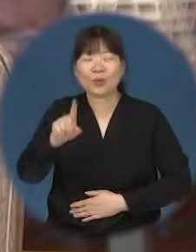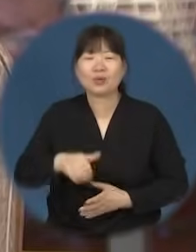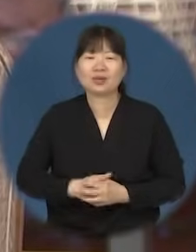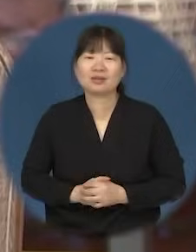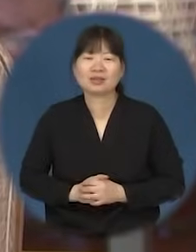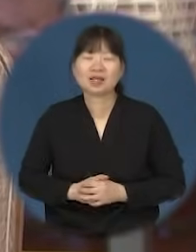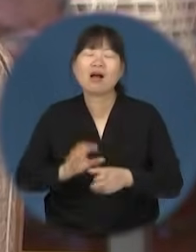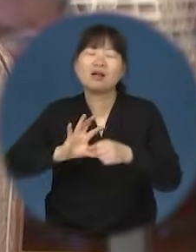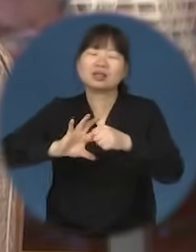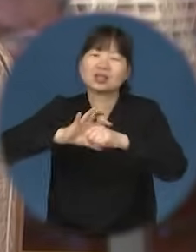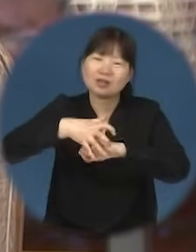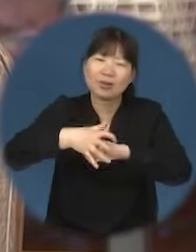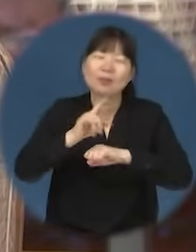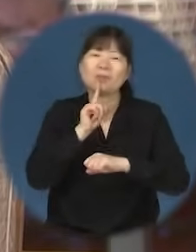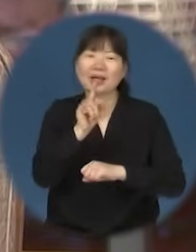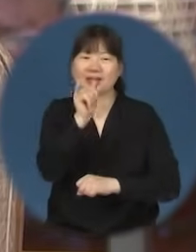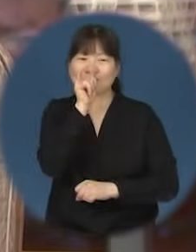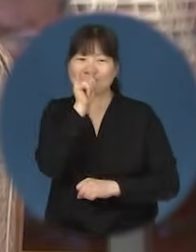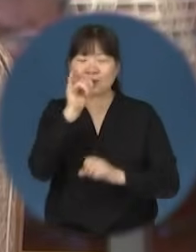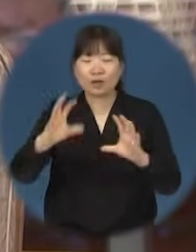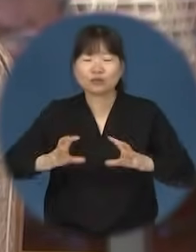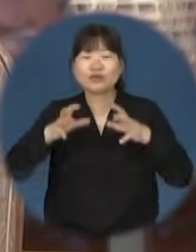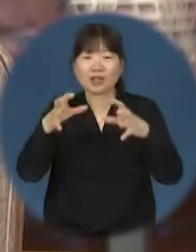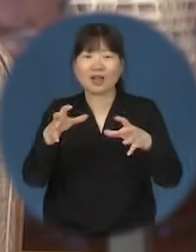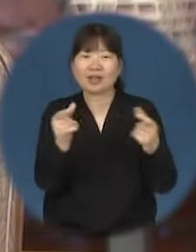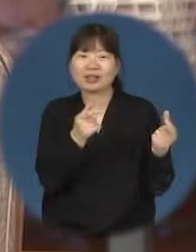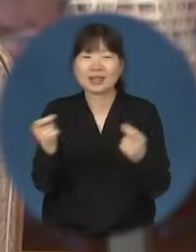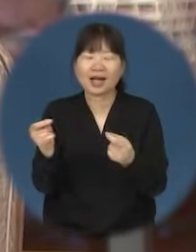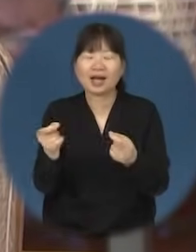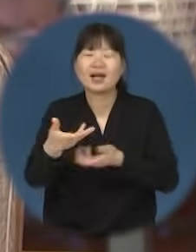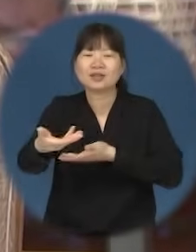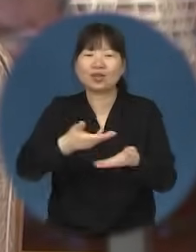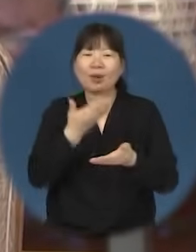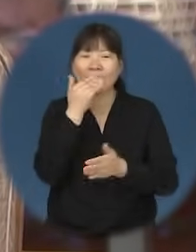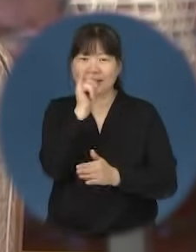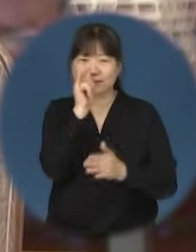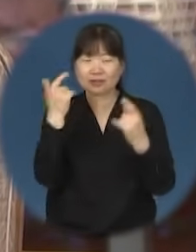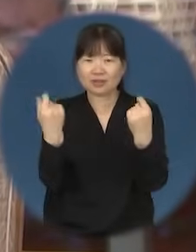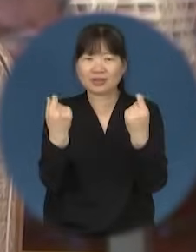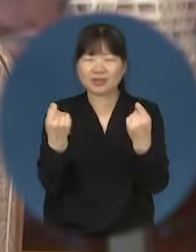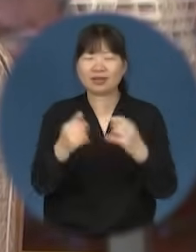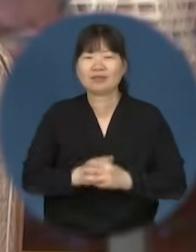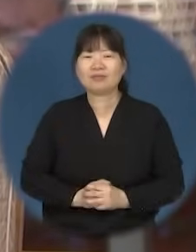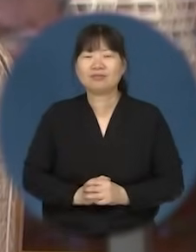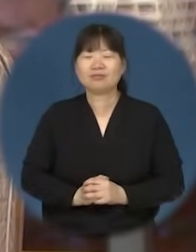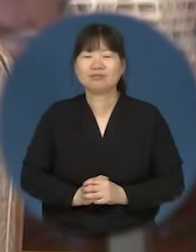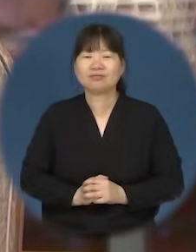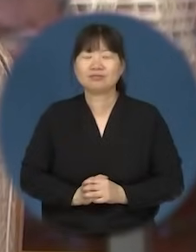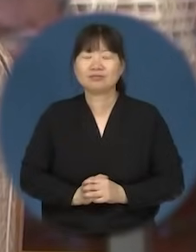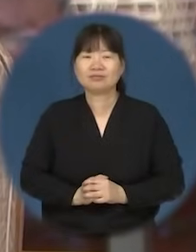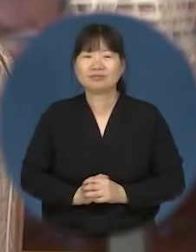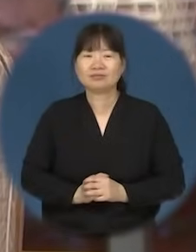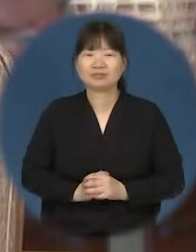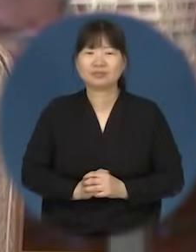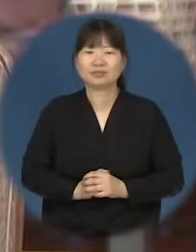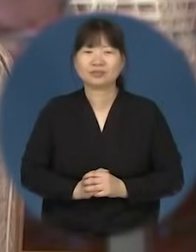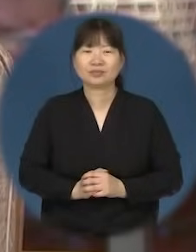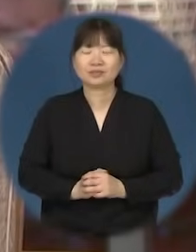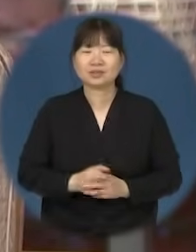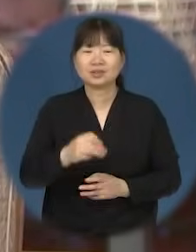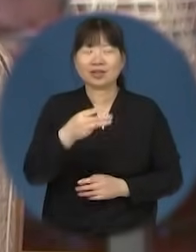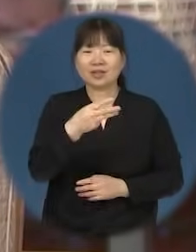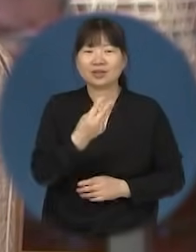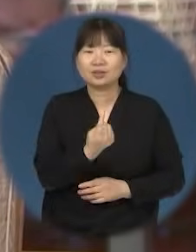그게 글로벌이다. 아, 그렇죠. 국제적으로 다 국제적으로 된다. 국제적으로 통용될 수 있다라는 그런 거고. 그다음에 이제 뭐 그